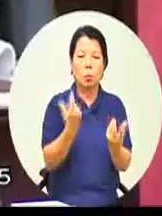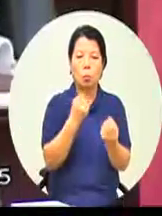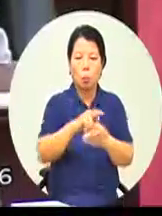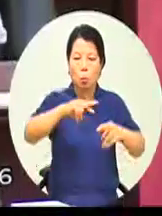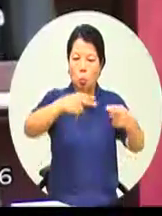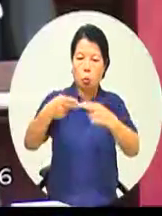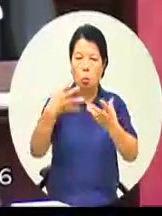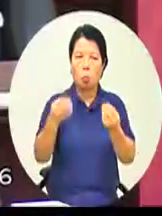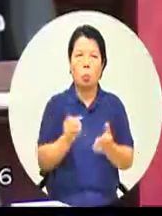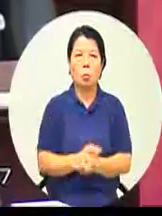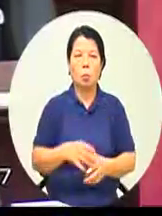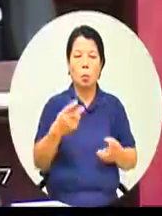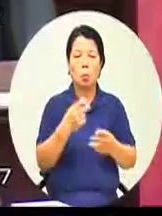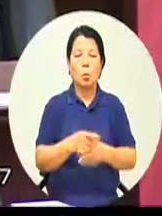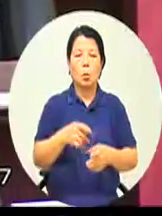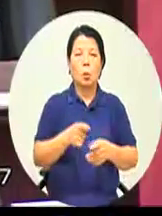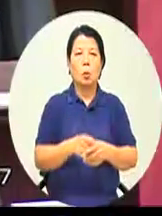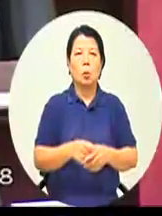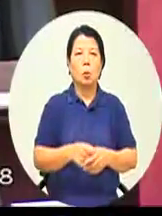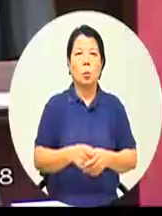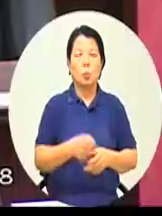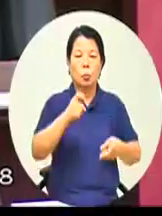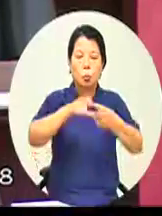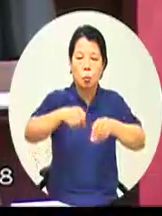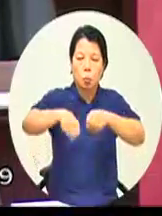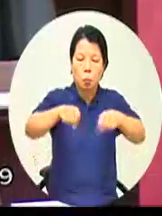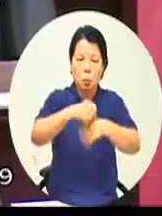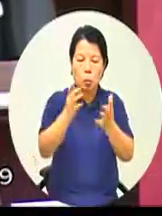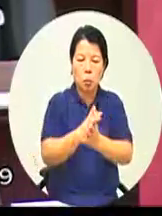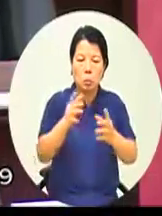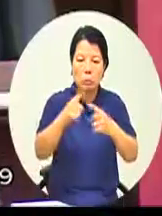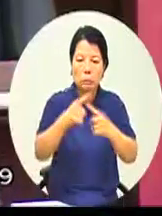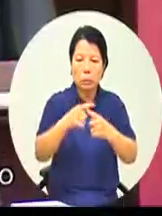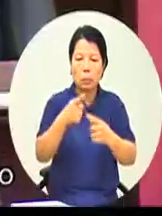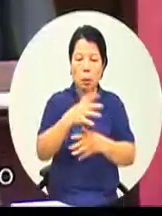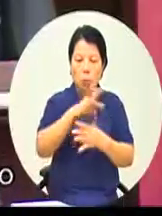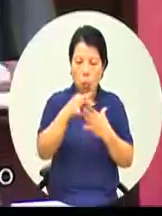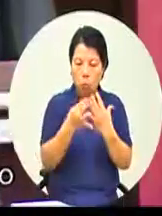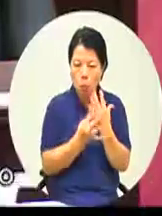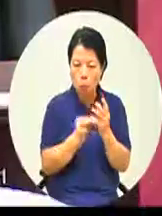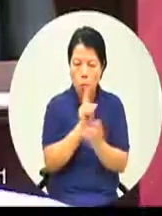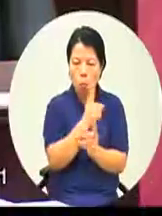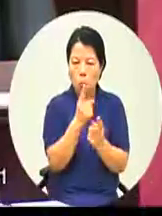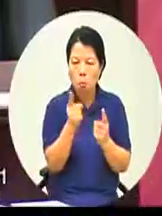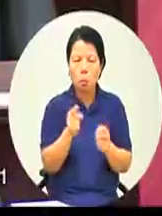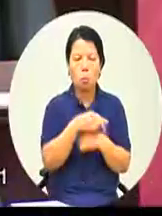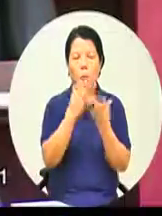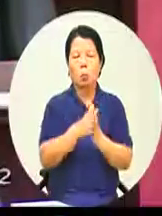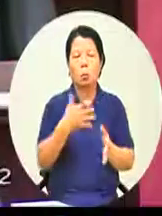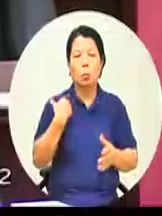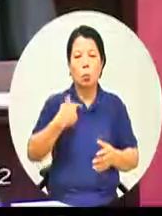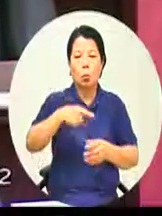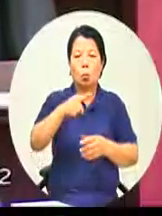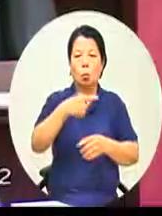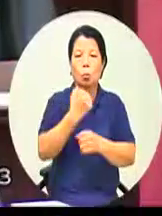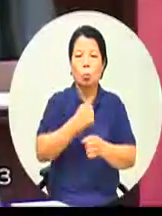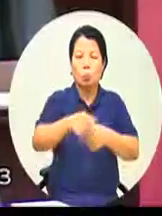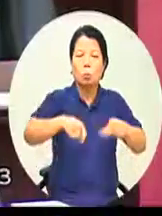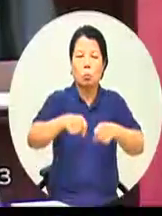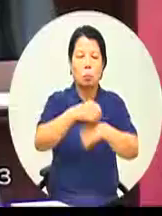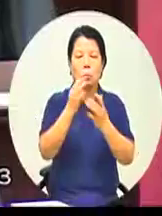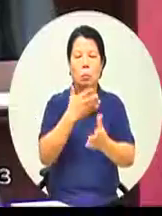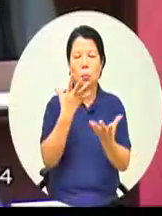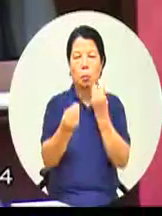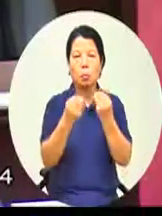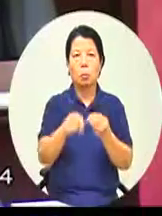新，我没有看到工程管理科目前的员额编制到底如何进行那这个等一下第二题也请我们的